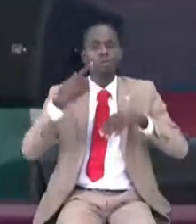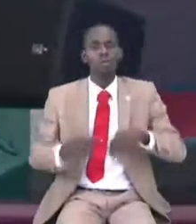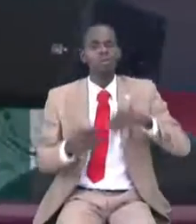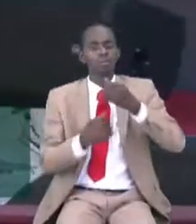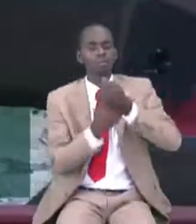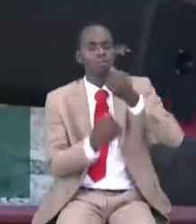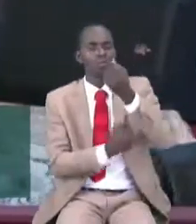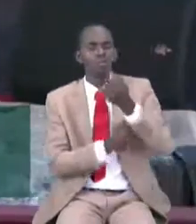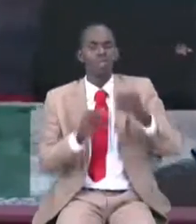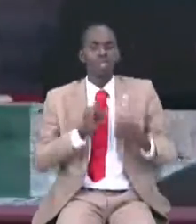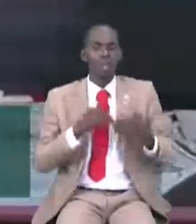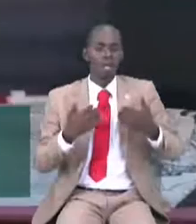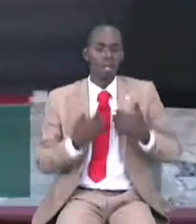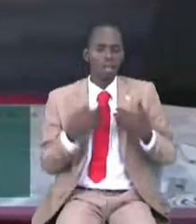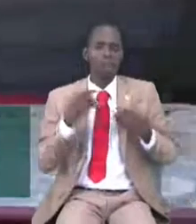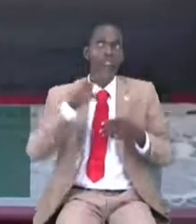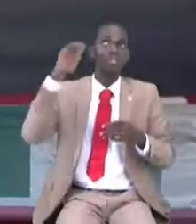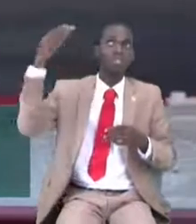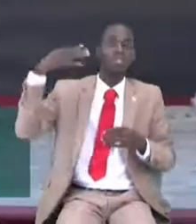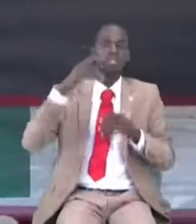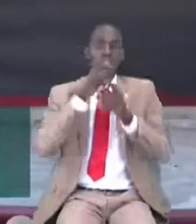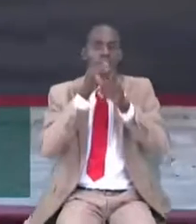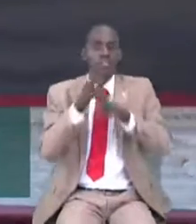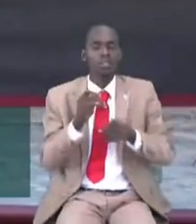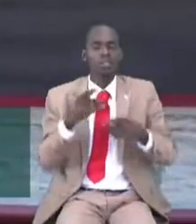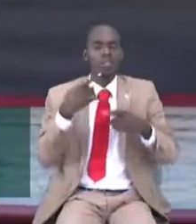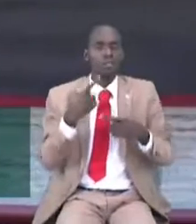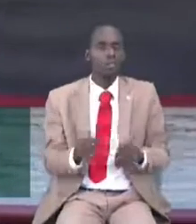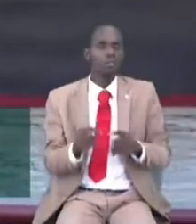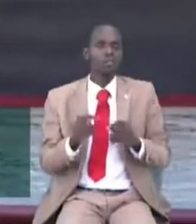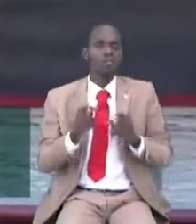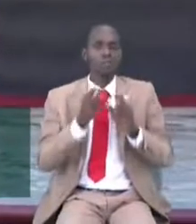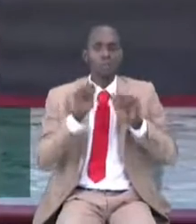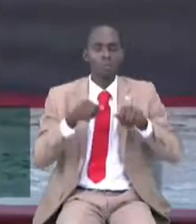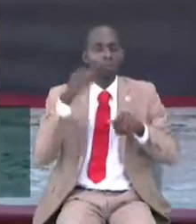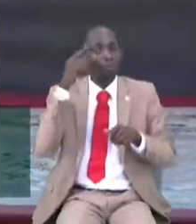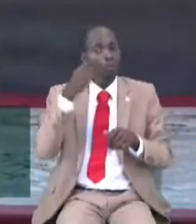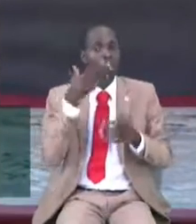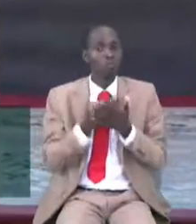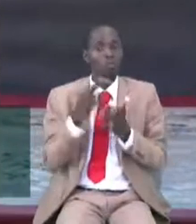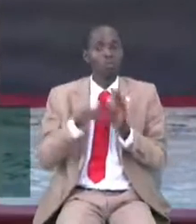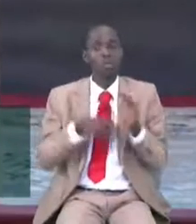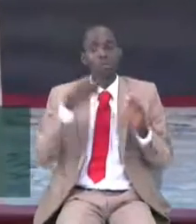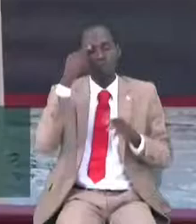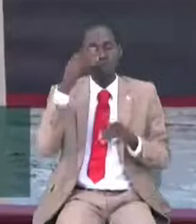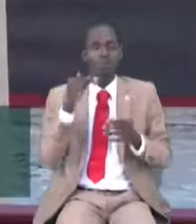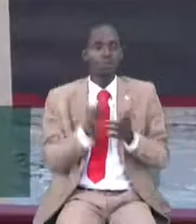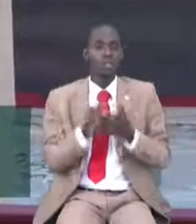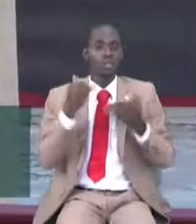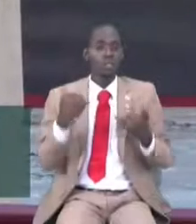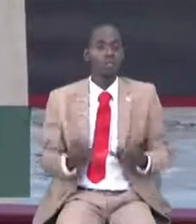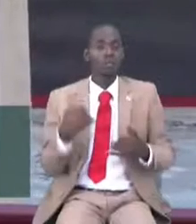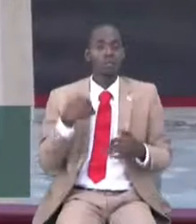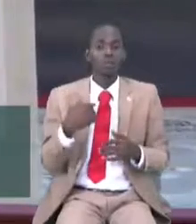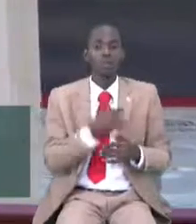à faire le bien. À cause de cela maintenant, alors le zèle maintenant de Christ me pousse, comme l'apôtre Paul,